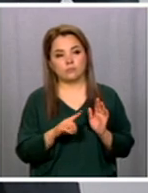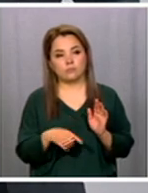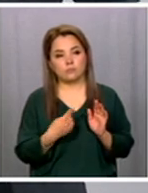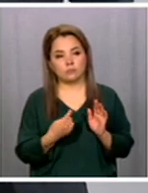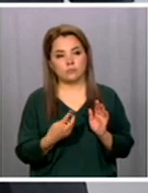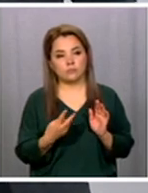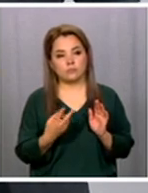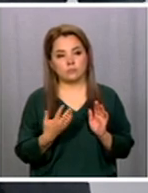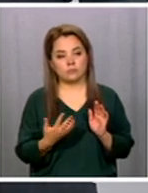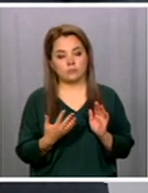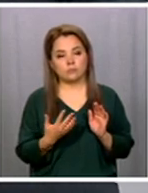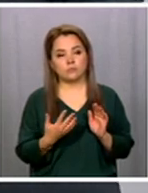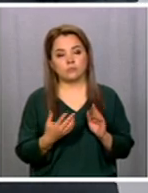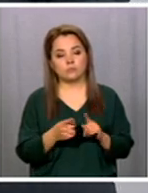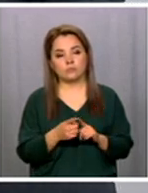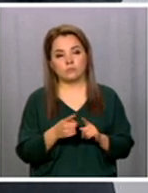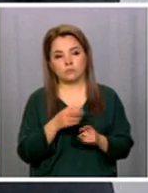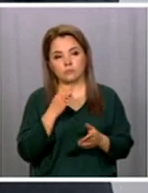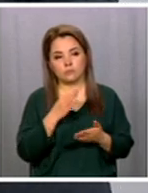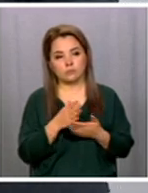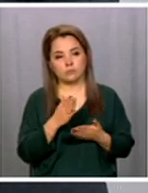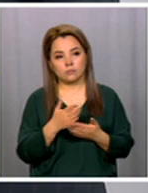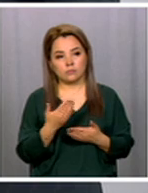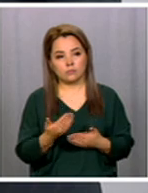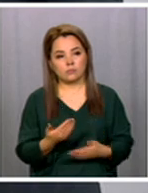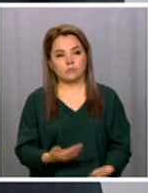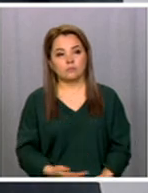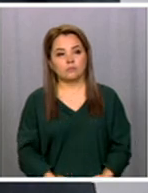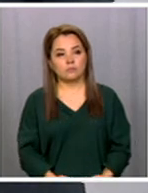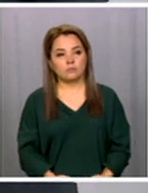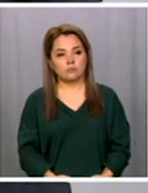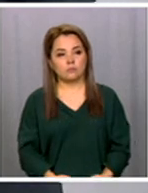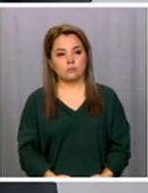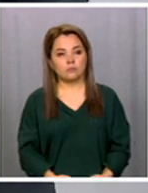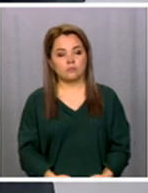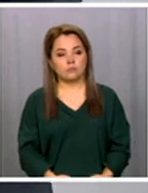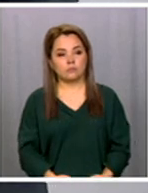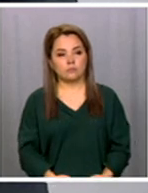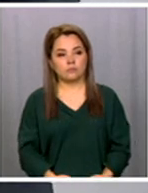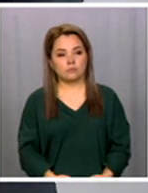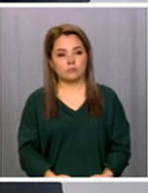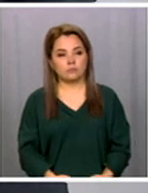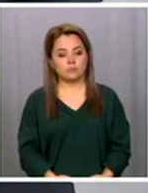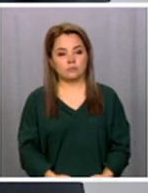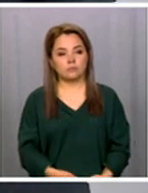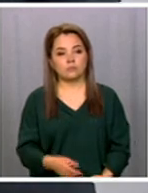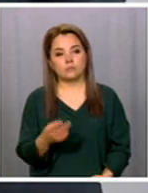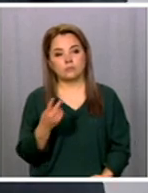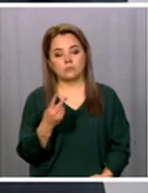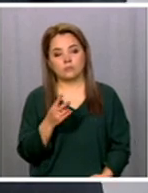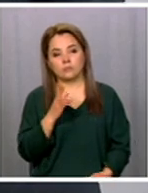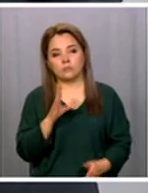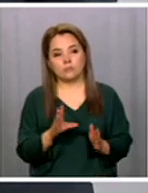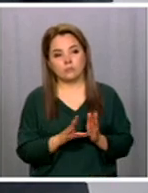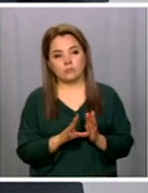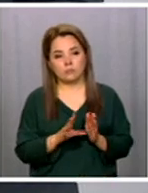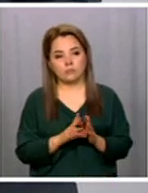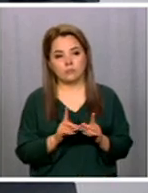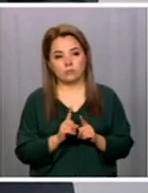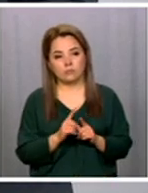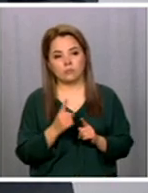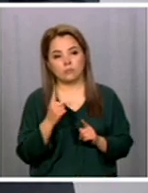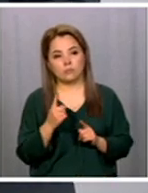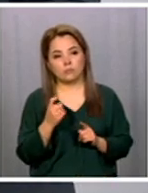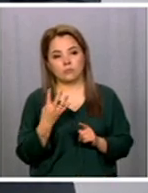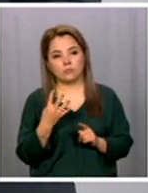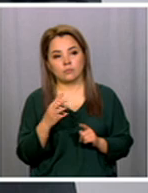джоулға тең деген сөз. Келесі, екінші потенциалдық энергияны есептейтін болсақ, серпенің қатаңдығы